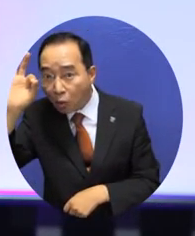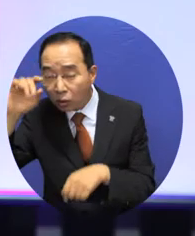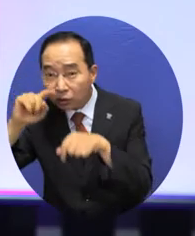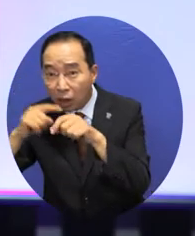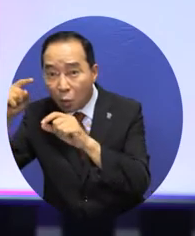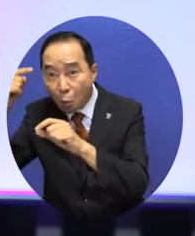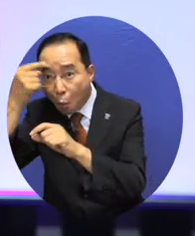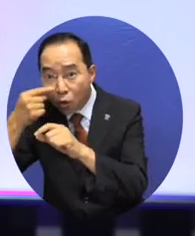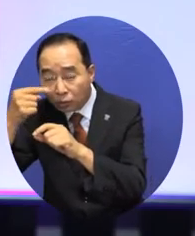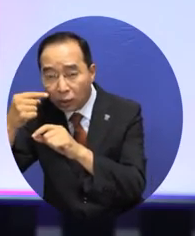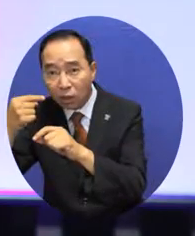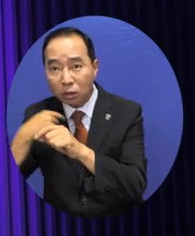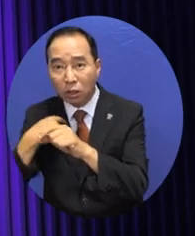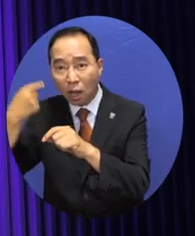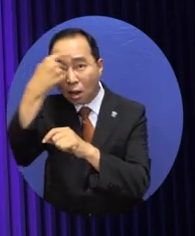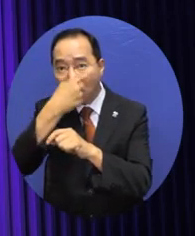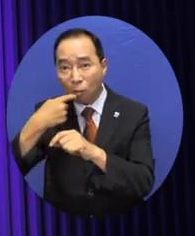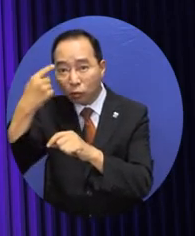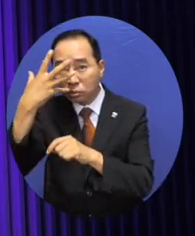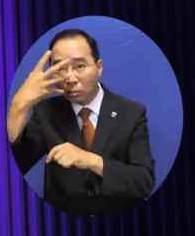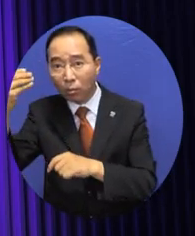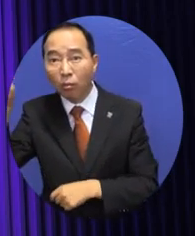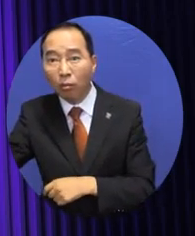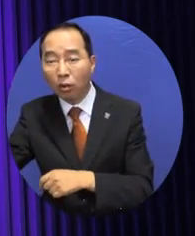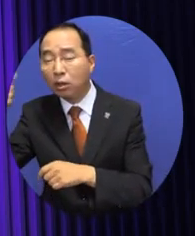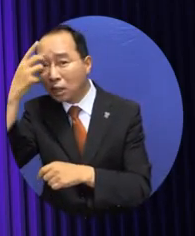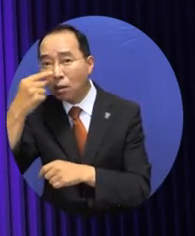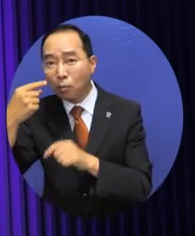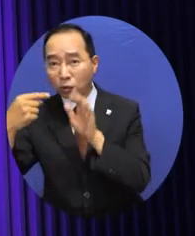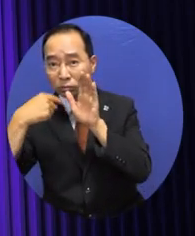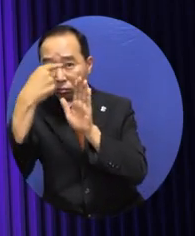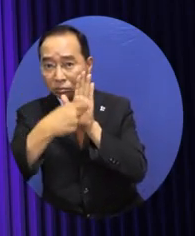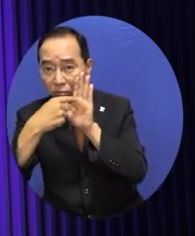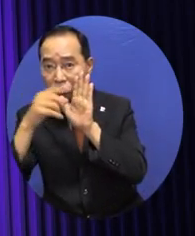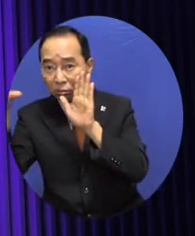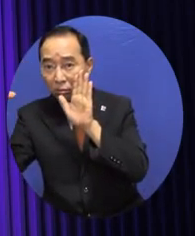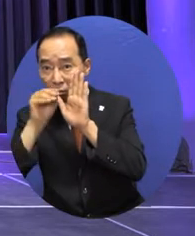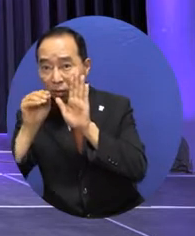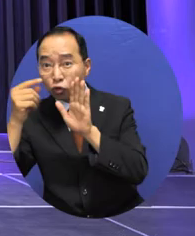보일 것입니다. 그것이 바로 눈부처입니다.